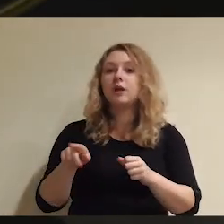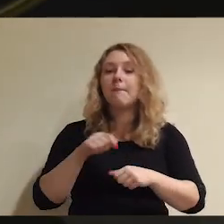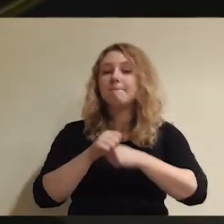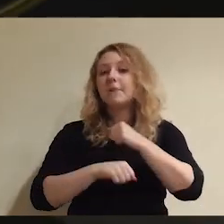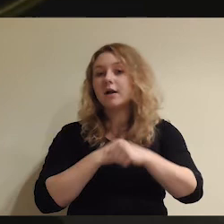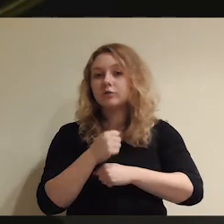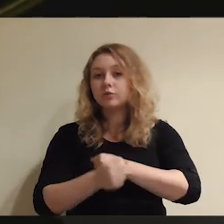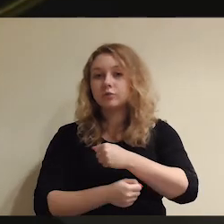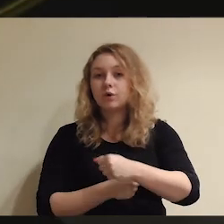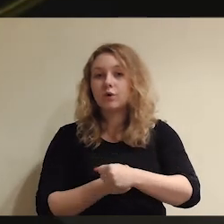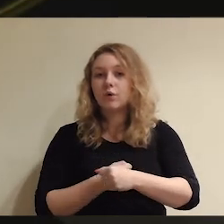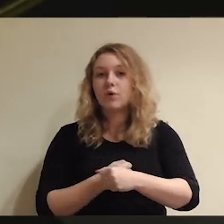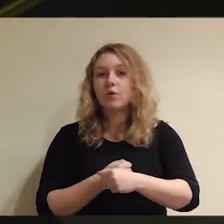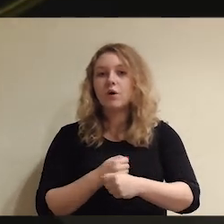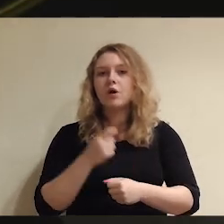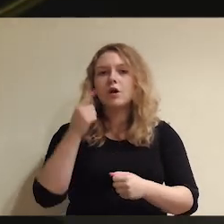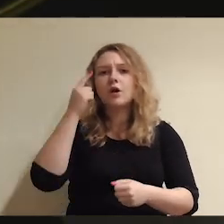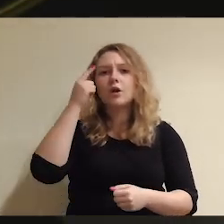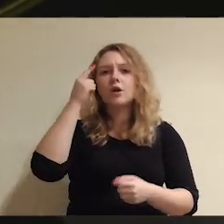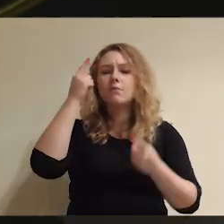Popatrz na ludzi, którzy tam pracują.